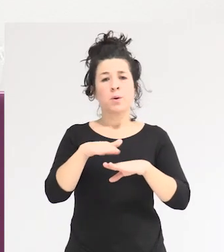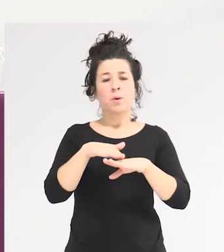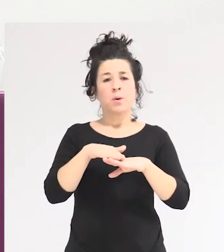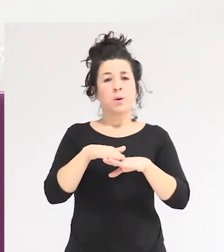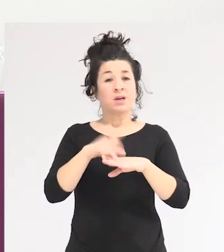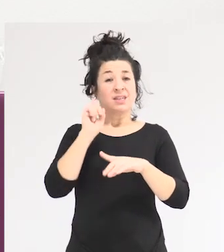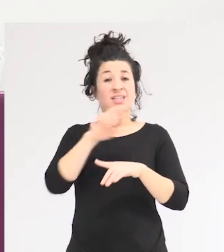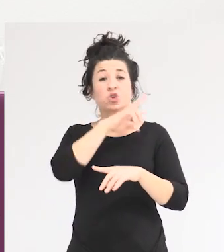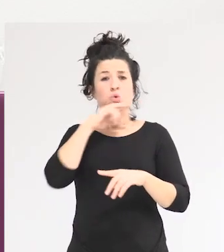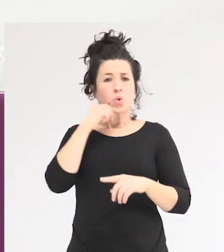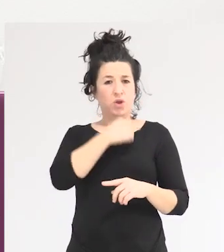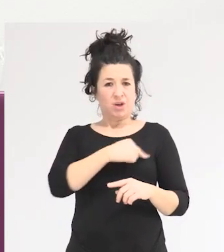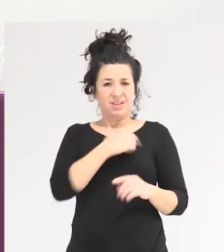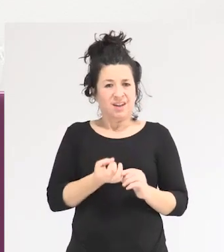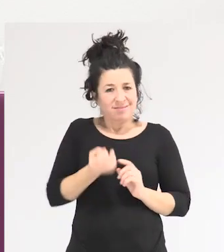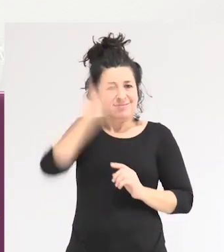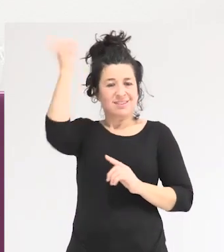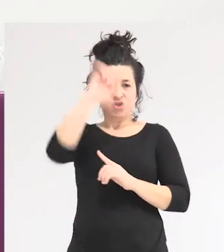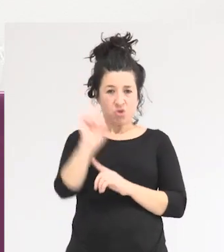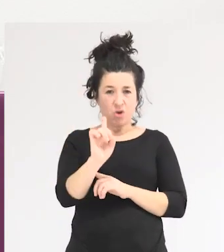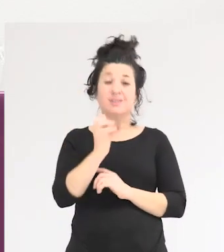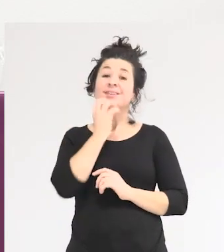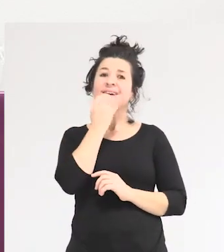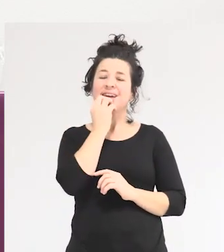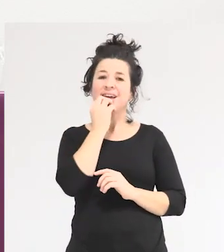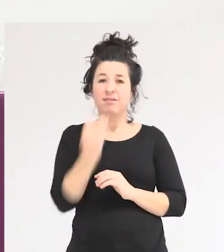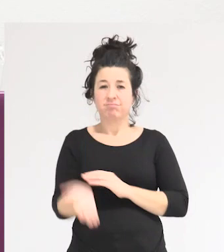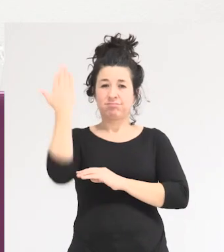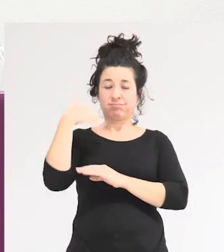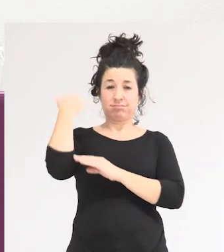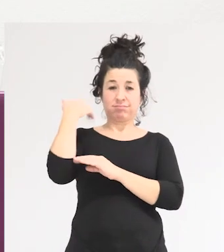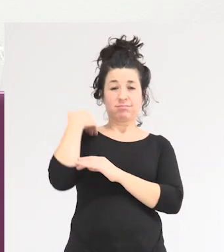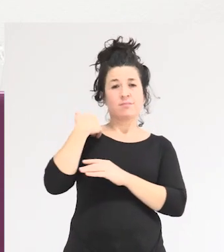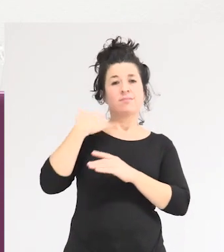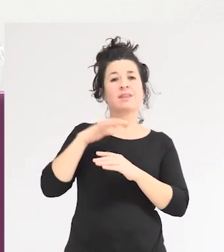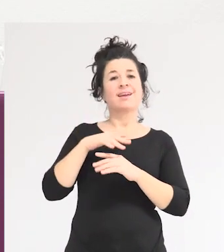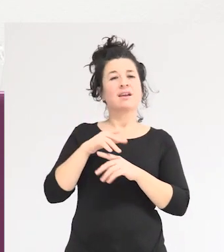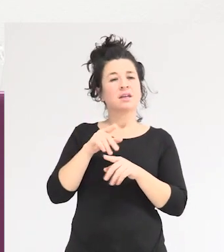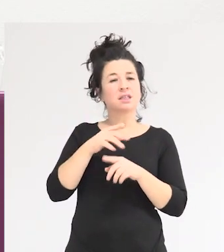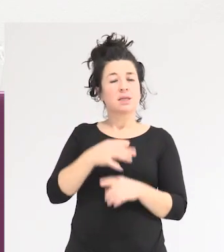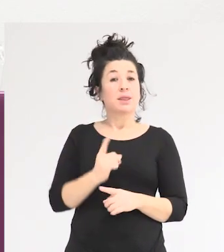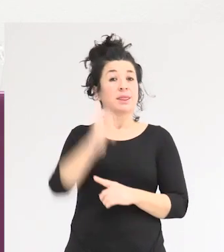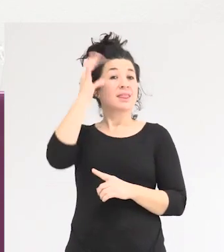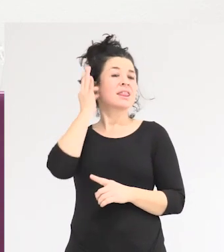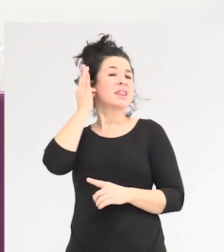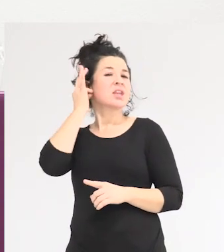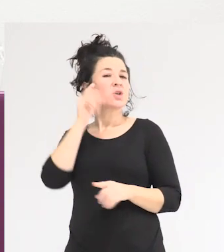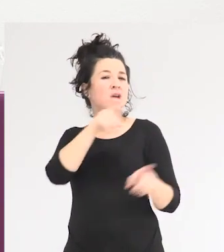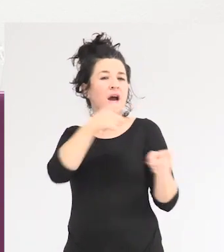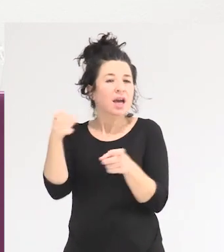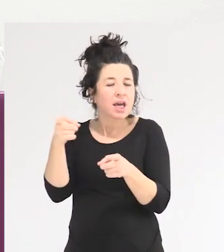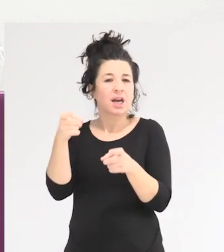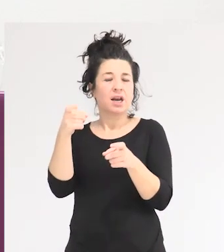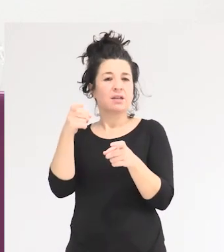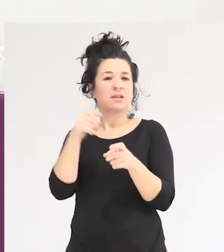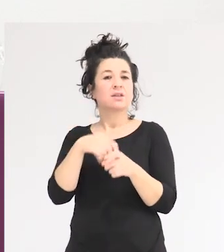greziar mitologiako jainkosarik garrantzitsuenetako bat, jakinduriaren eta gerraren jainkosa, Virginia zen. Efestok